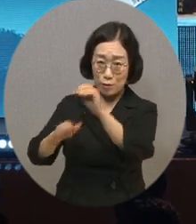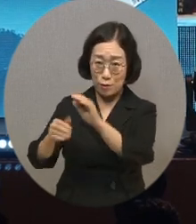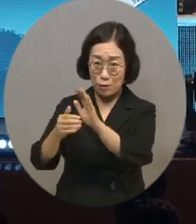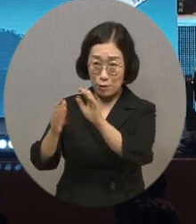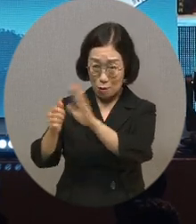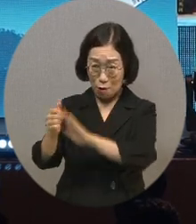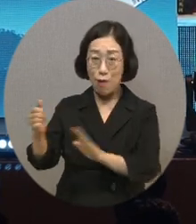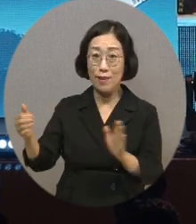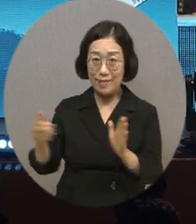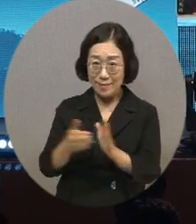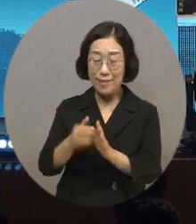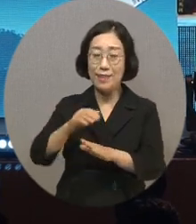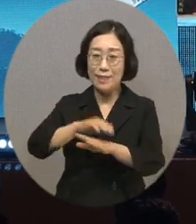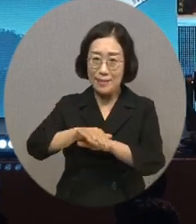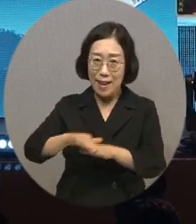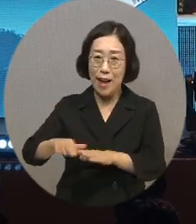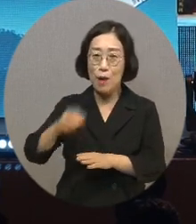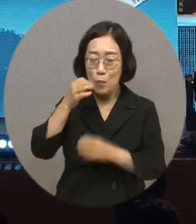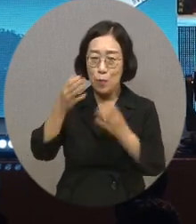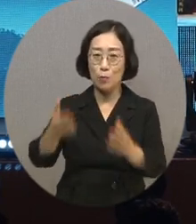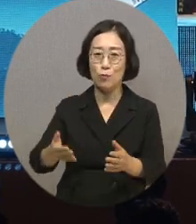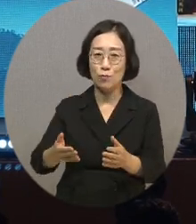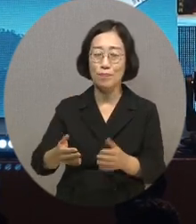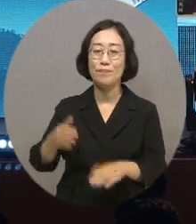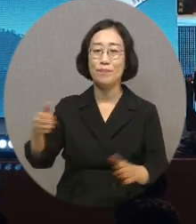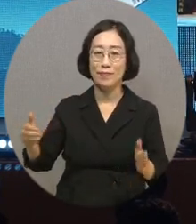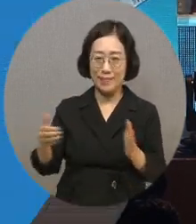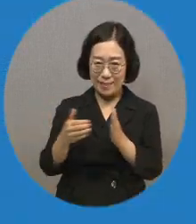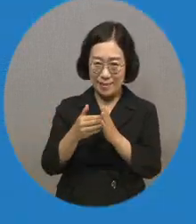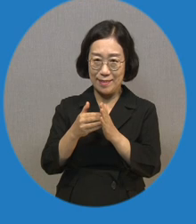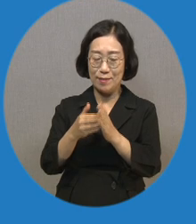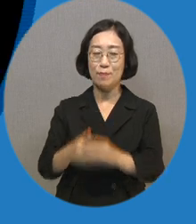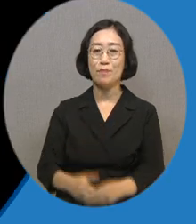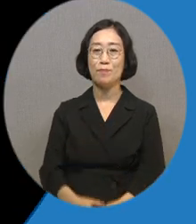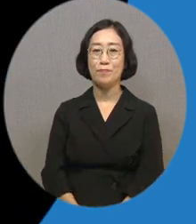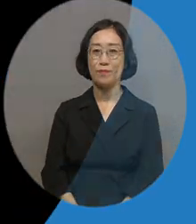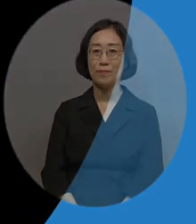올렸습니다. 복지TV 뉴스 김주은입니다.